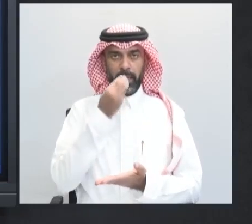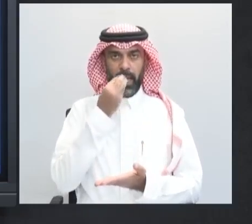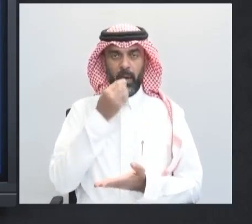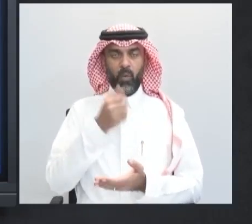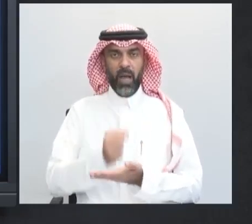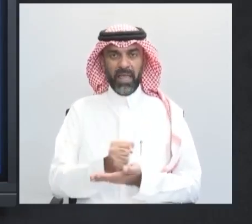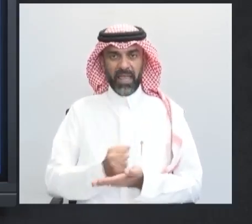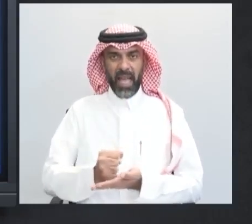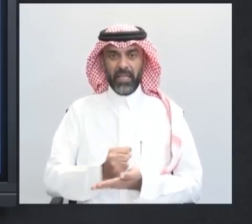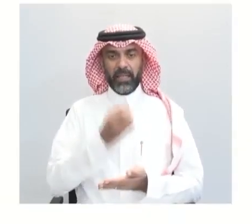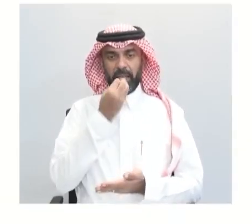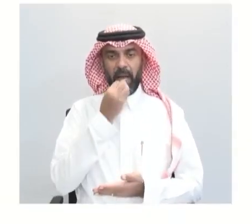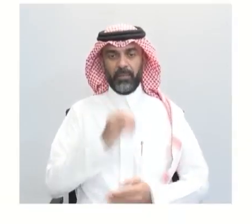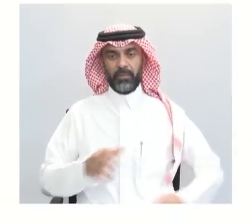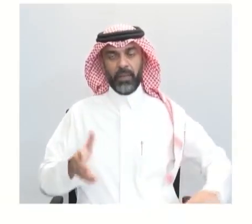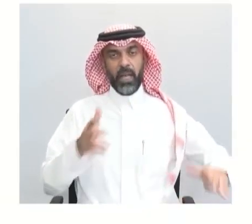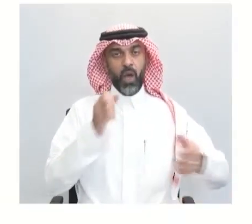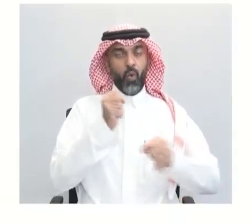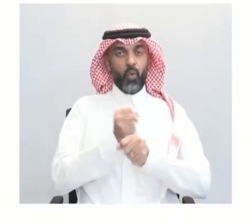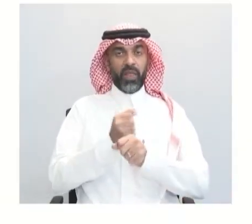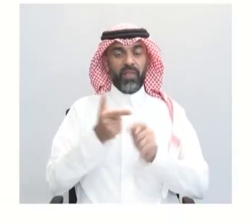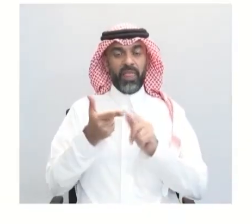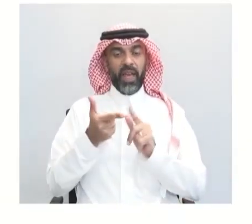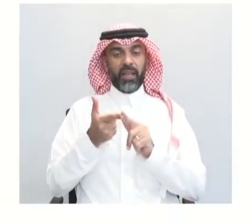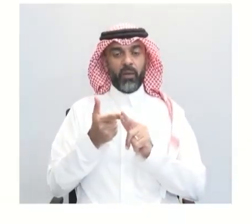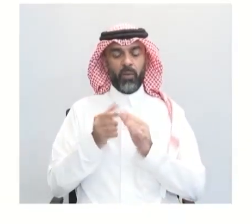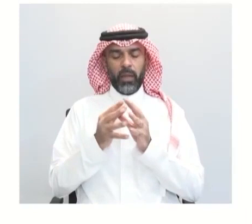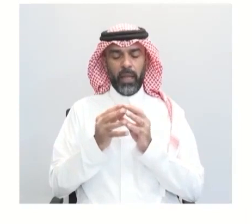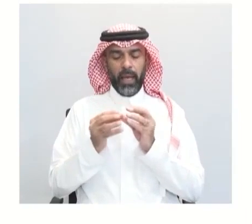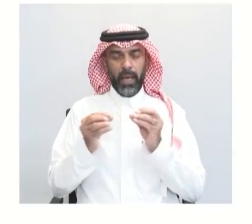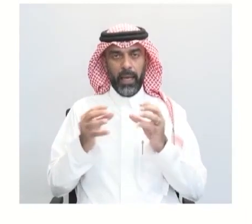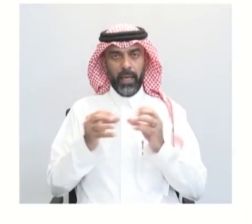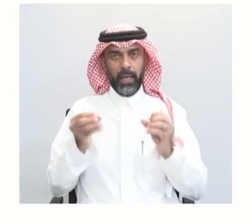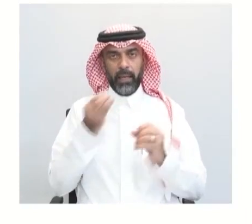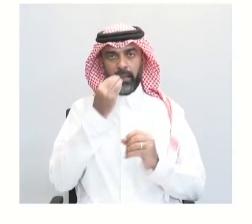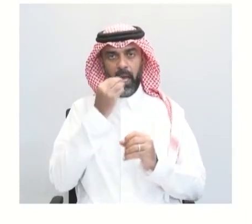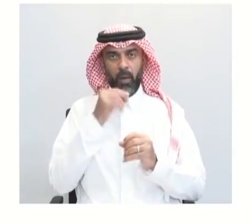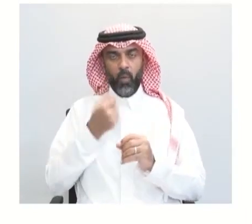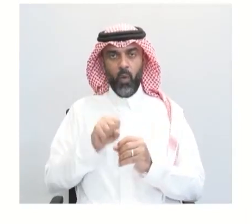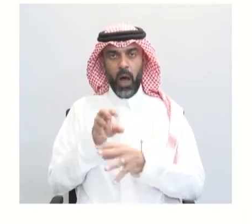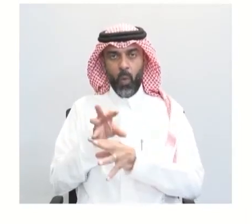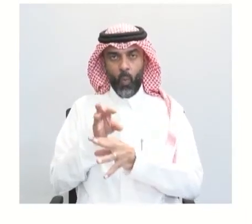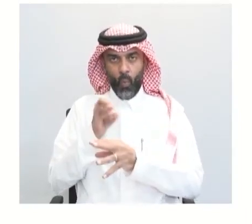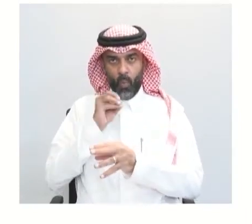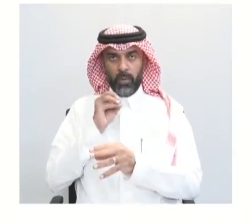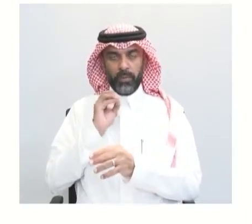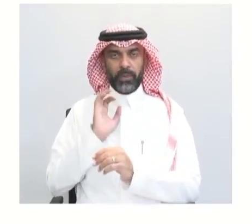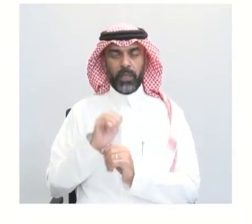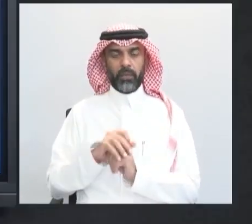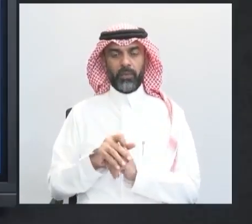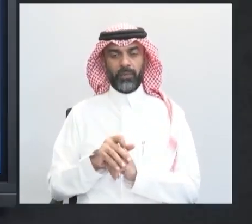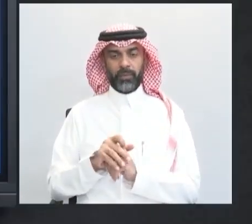الطعام في الوظيفه الثانيه مثل ما يظهر معنا هو تحليل الطعام وامتصاصه اذا بعد ما انتهينا من تقطيع